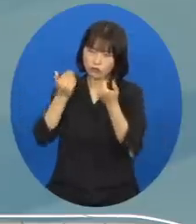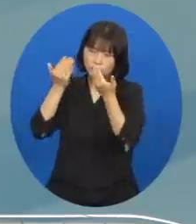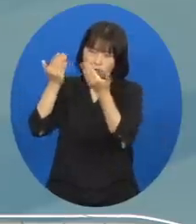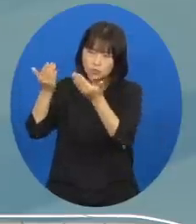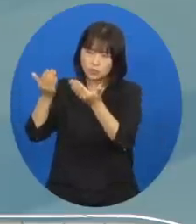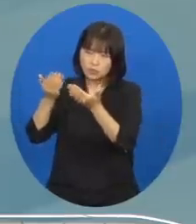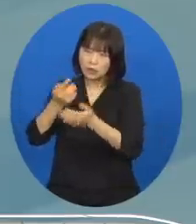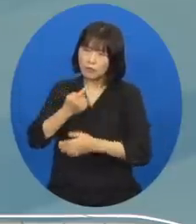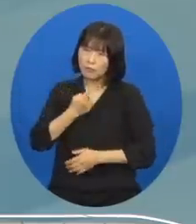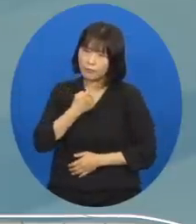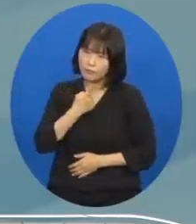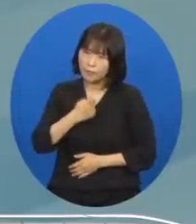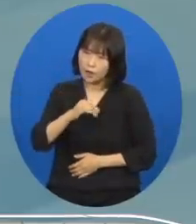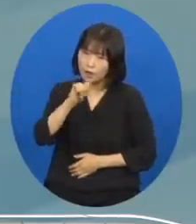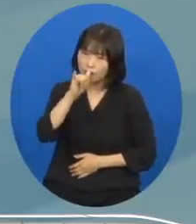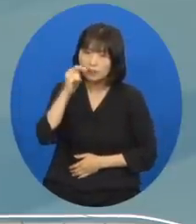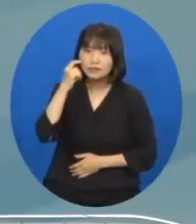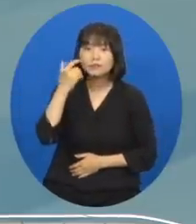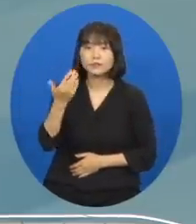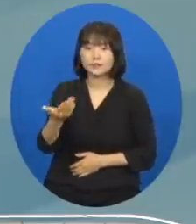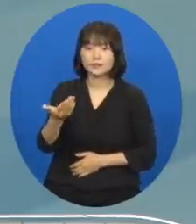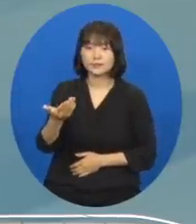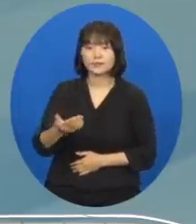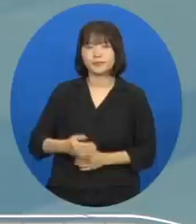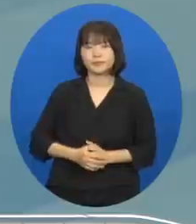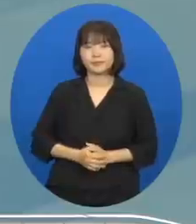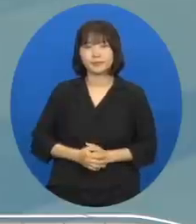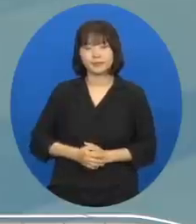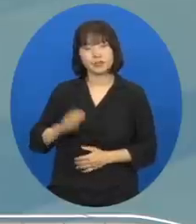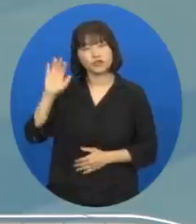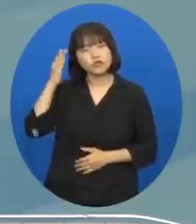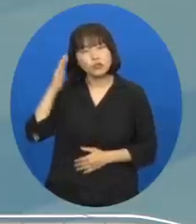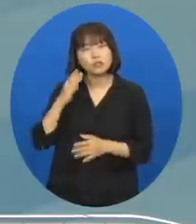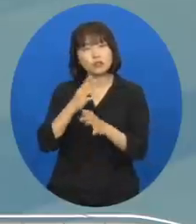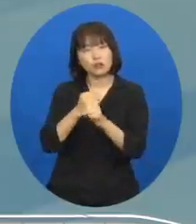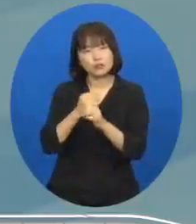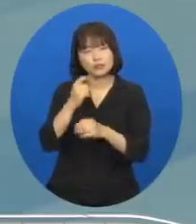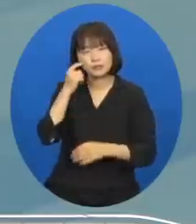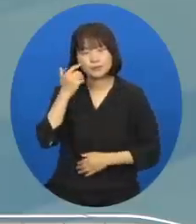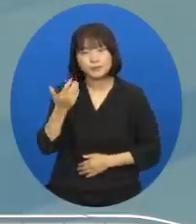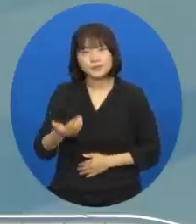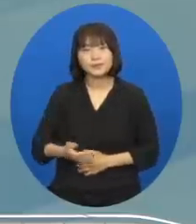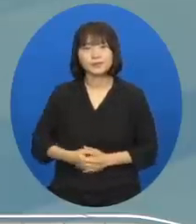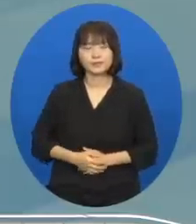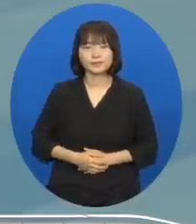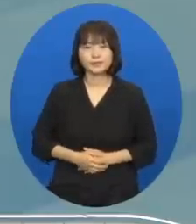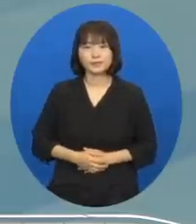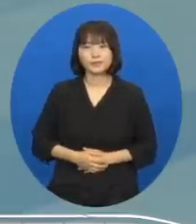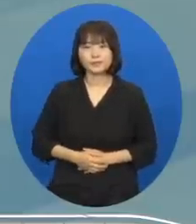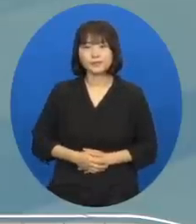적이 있었습니까? 최근에 언제 있었습니까?